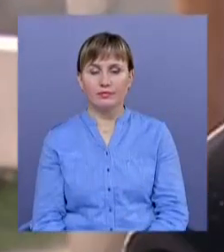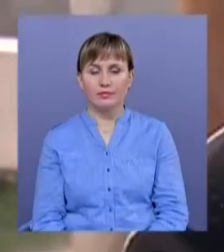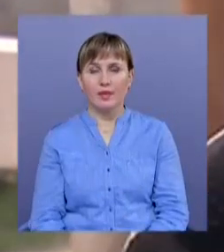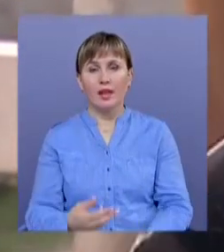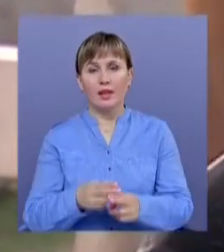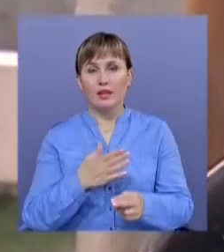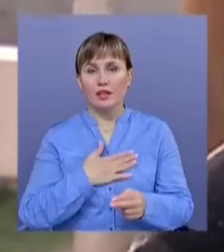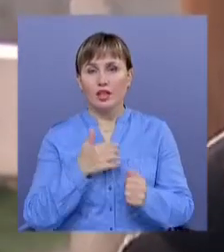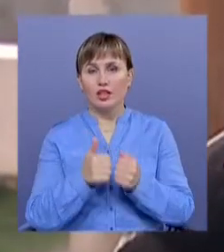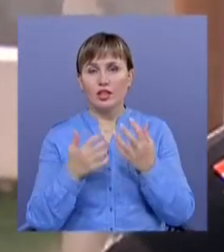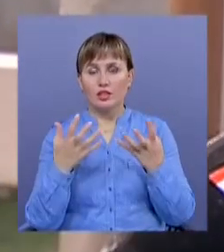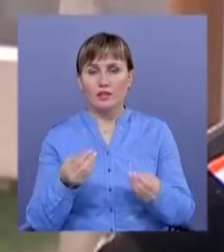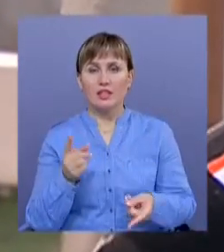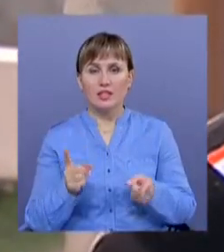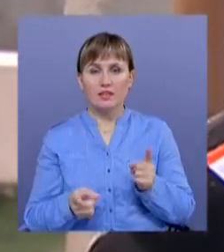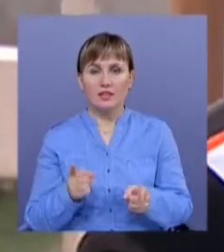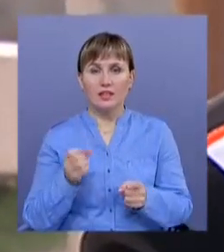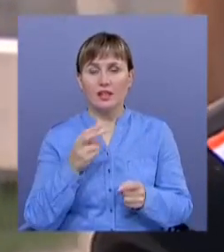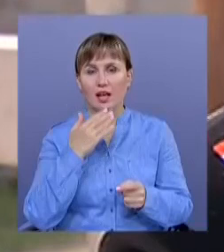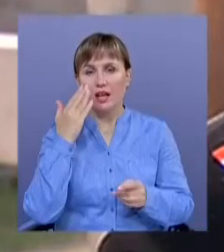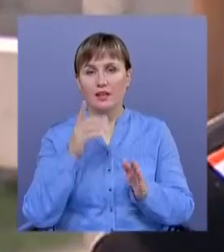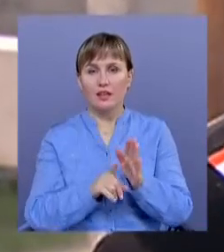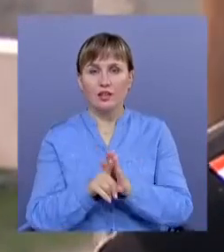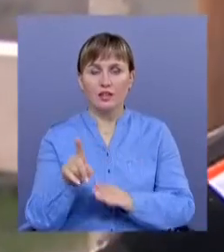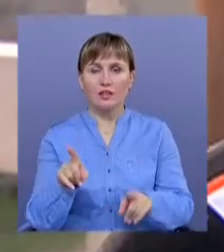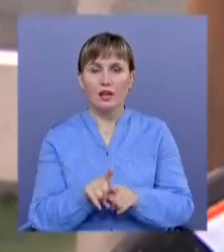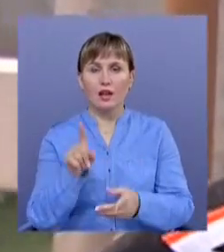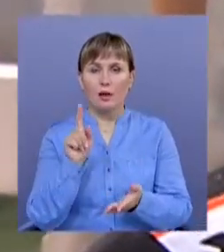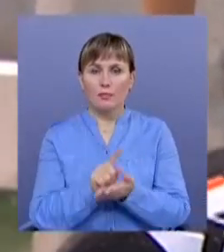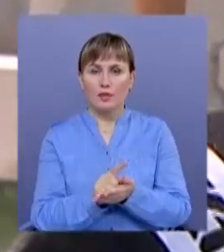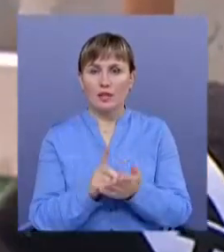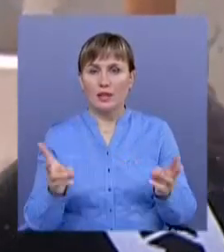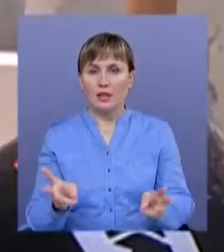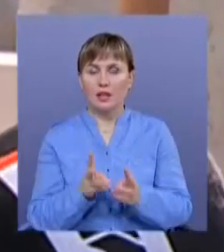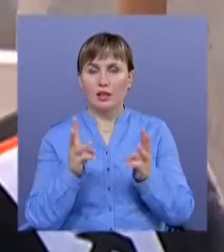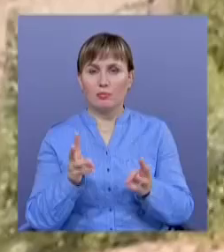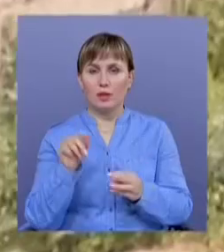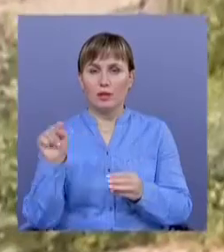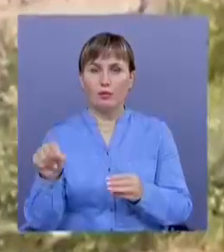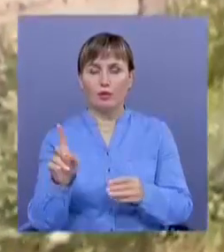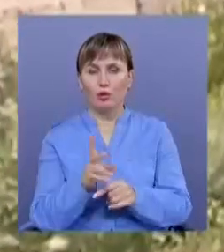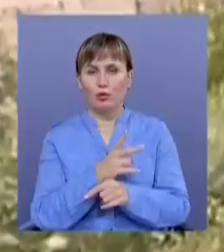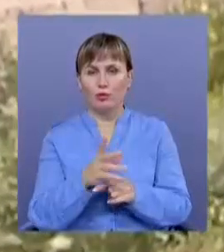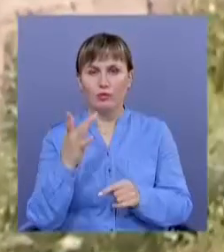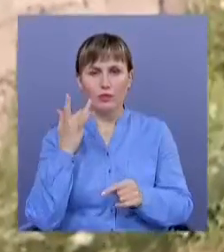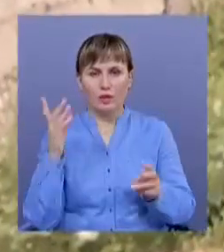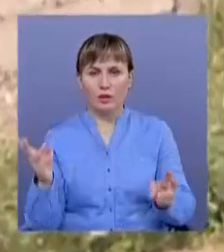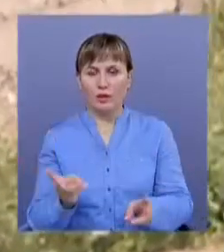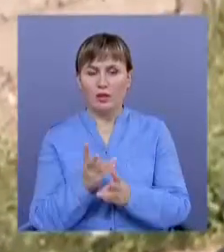Это наша ежедневная действительность. Как лето начинается, так обязательно дым идет оттуда. Ночью всегда горит